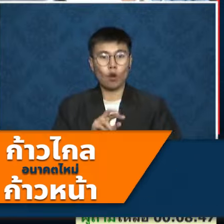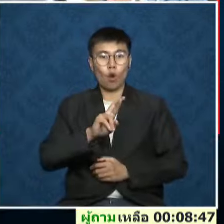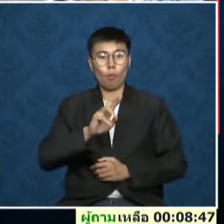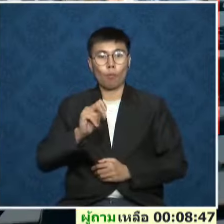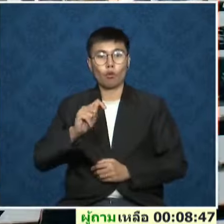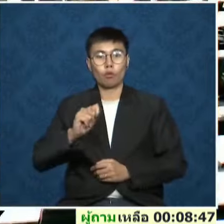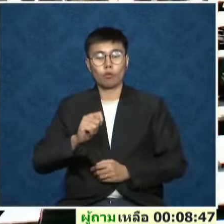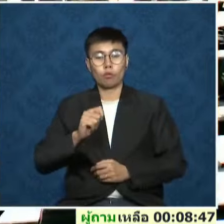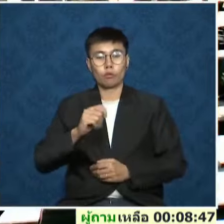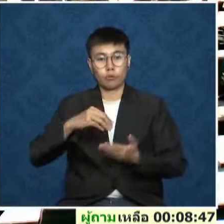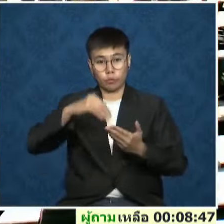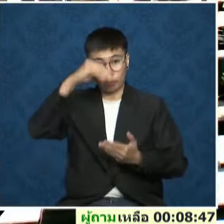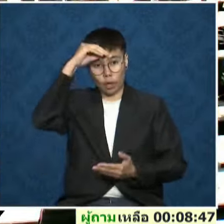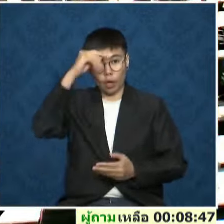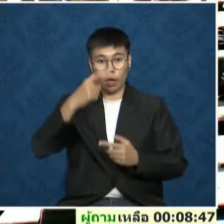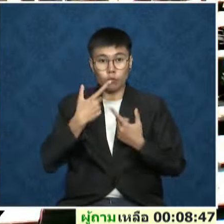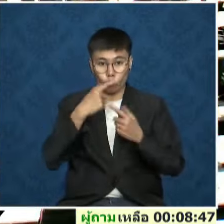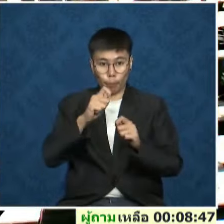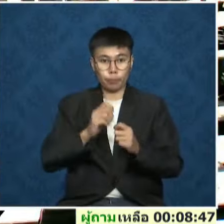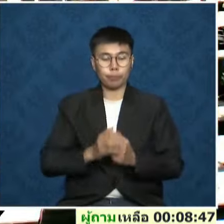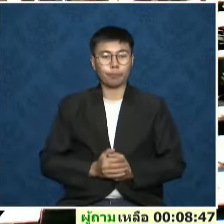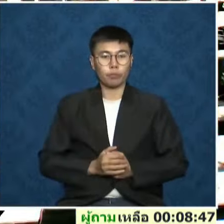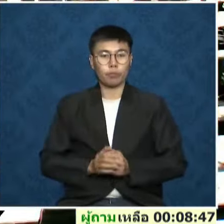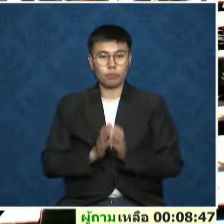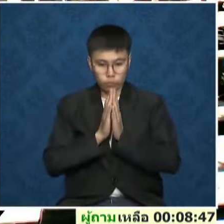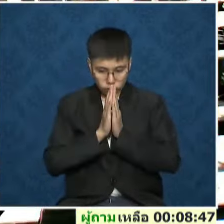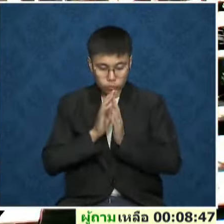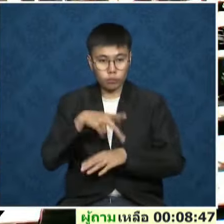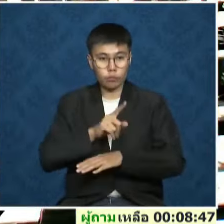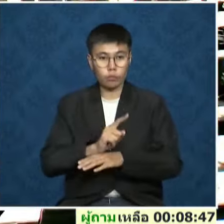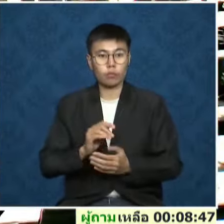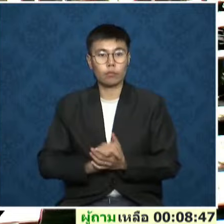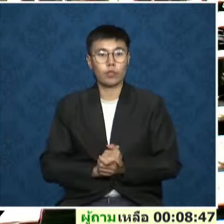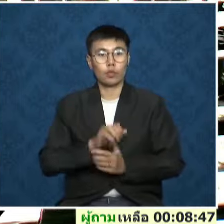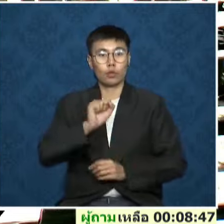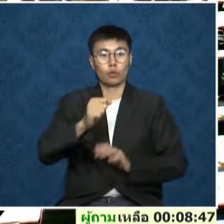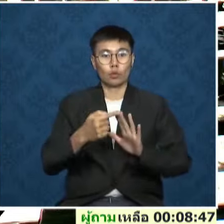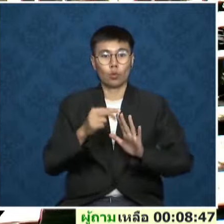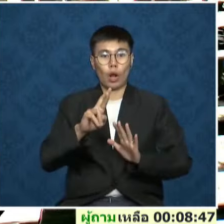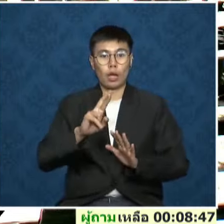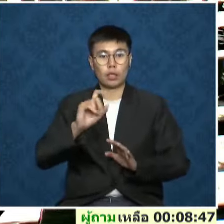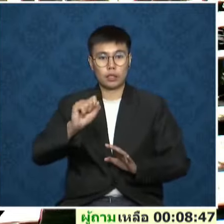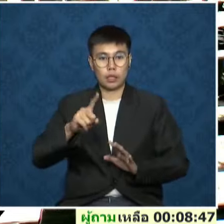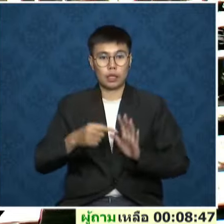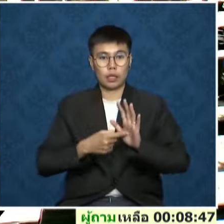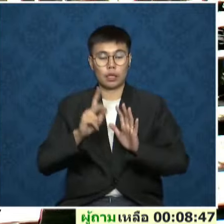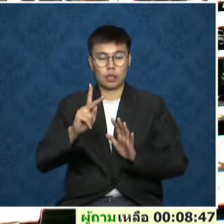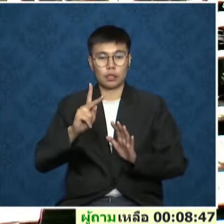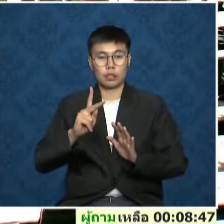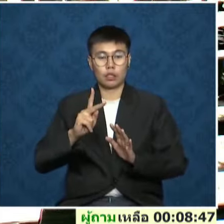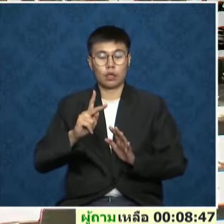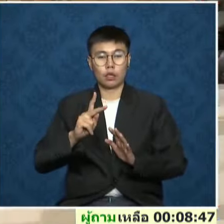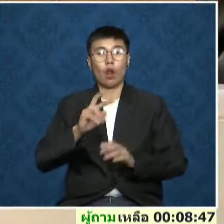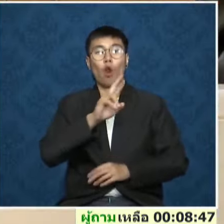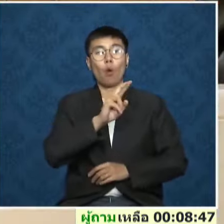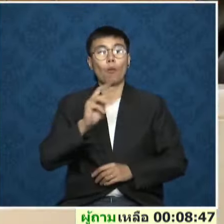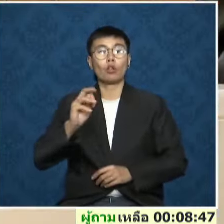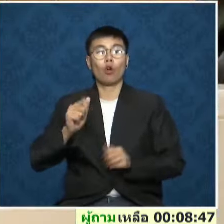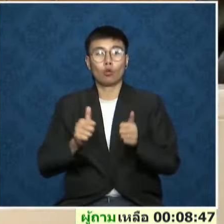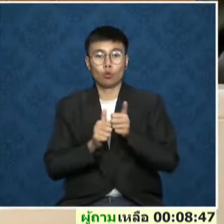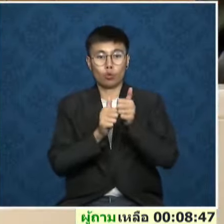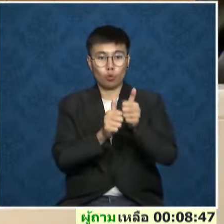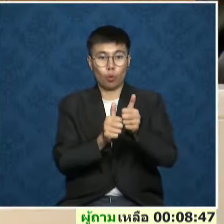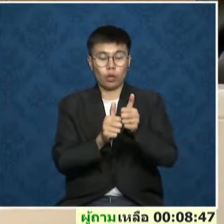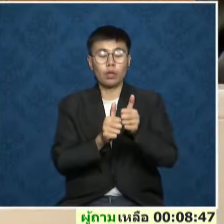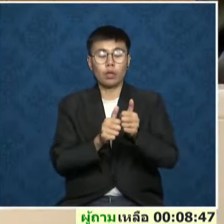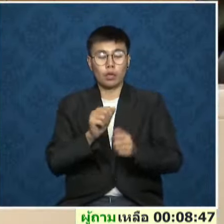ครับ ท่านประธานสภาที่เคารพครับสุรศักดิ์พันธ์เจริญวรกุลรัฐมนตรีช่วยว่าการกระทรวงสาธารณสุข